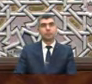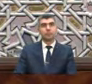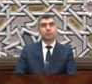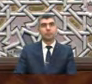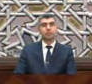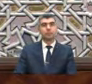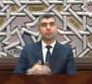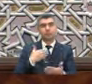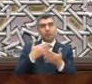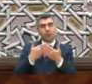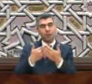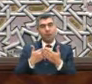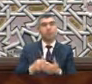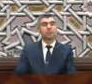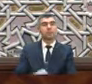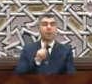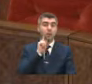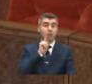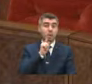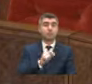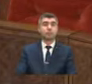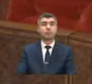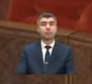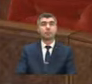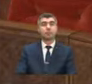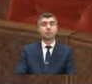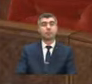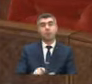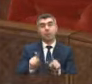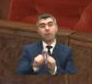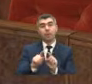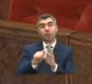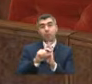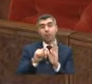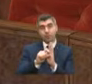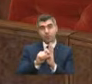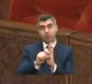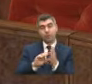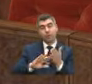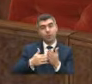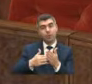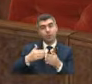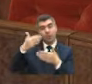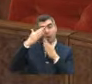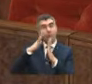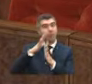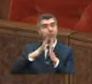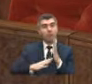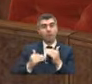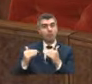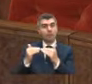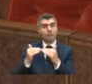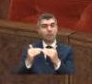شكرا سيدة النائبة المحترمة، الغيرة ديالكم كما السادة النواب على هذا الموضوع لأنه يغير جميع المغاربة. ولكن بغي نأكد لكم أن